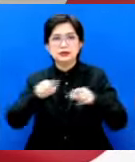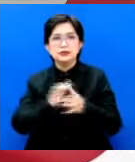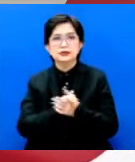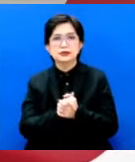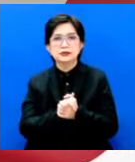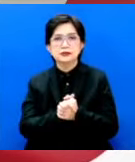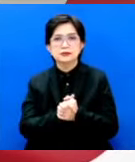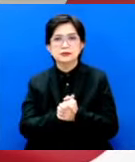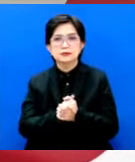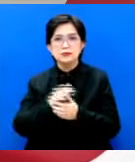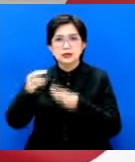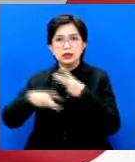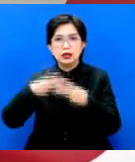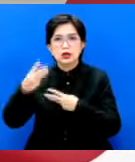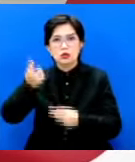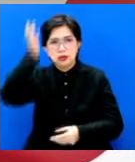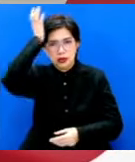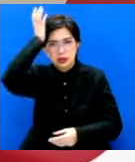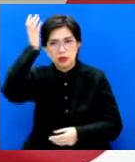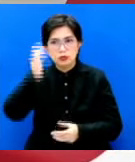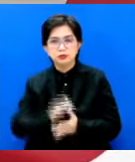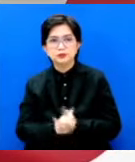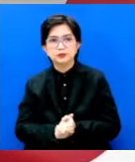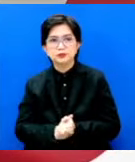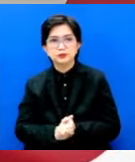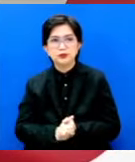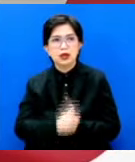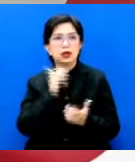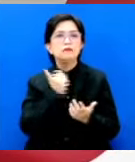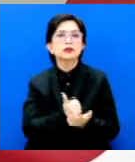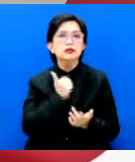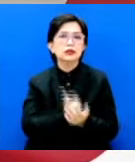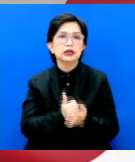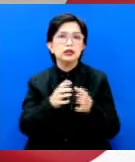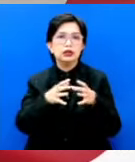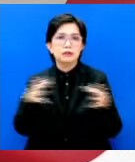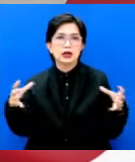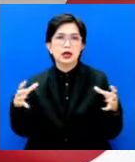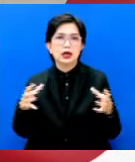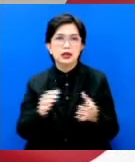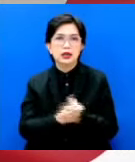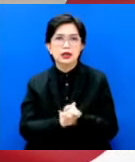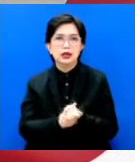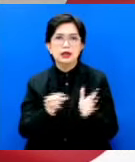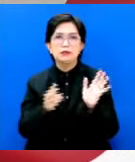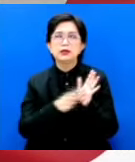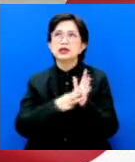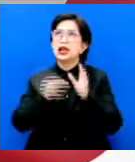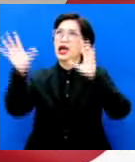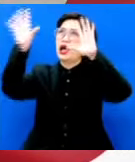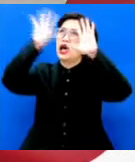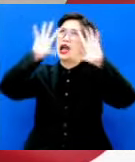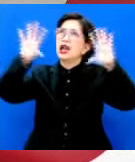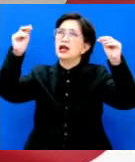atauekonomiyangberkelanjutanini sangatpentinguntukkita kembangkankarenainiadalahsalahsatu masalahalam